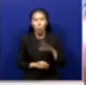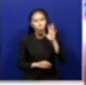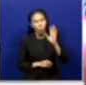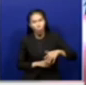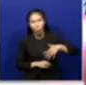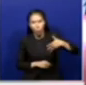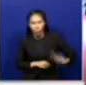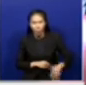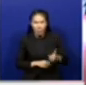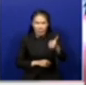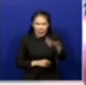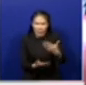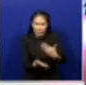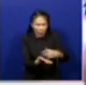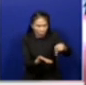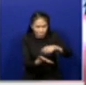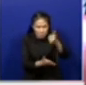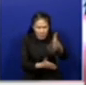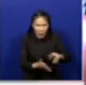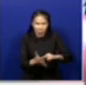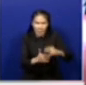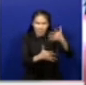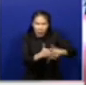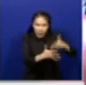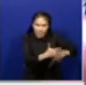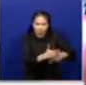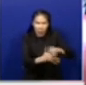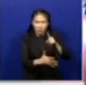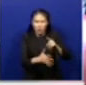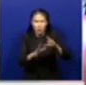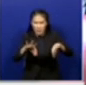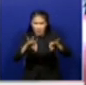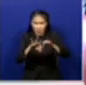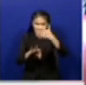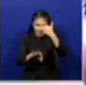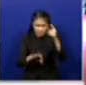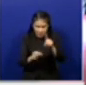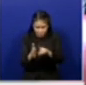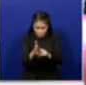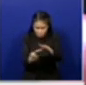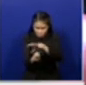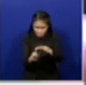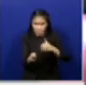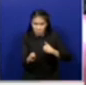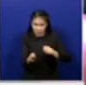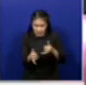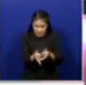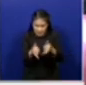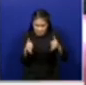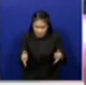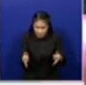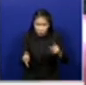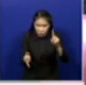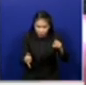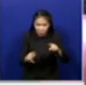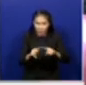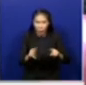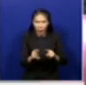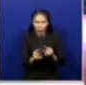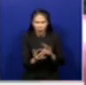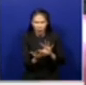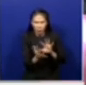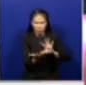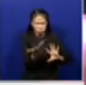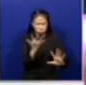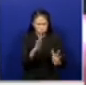ที่ควร เราควรจะเว้นระยะระหว่างการเพื่อป้องกันการติดโรคกลายเป็นว่าคนกลุ่มหนึ่งซึ่งเป็นจำนวนไม่น้อย